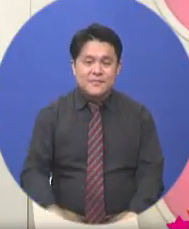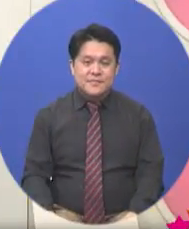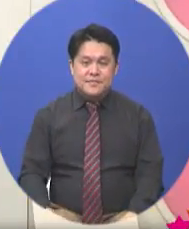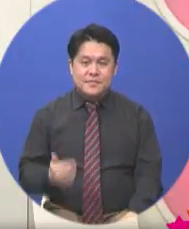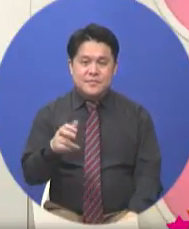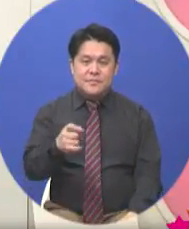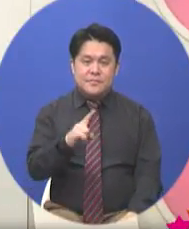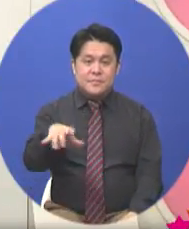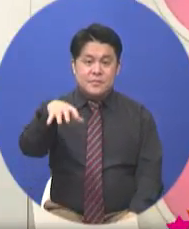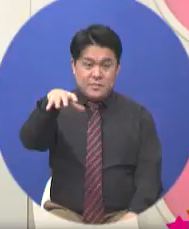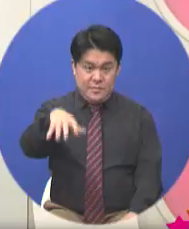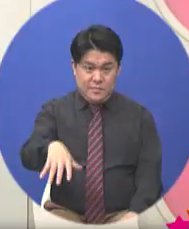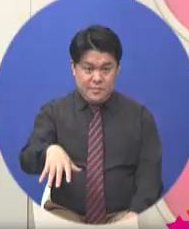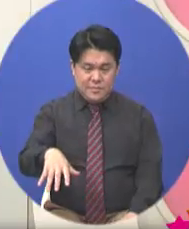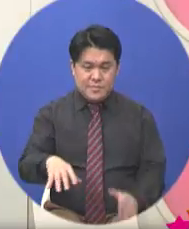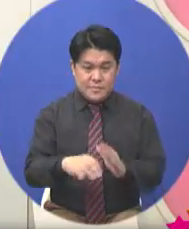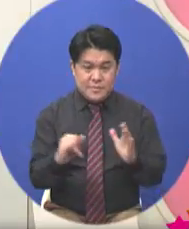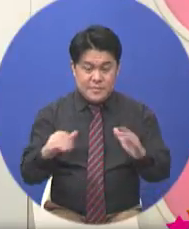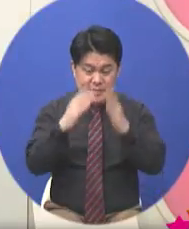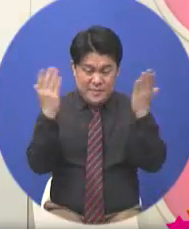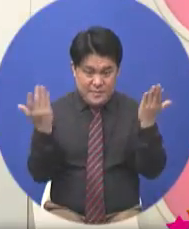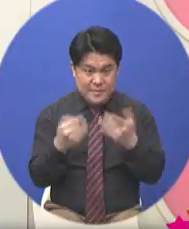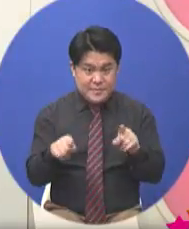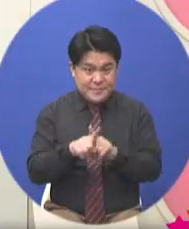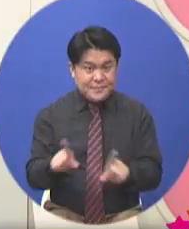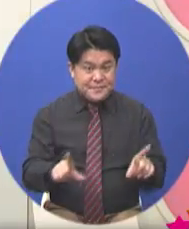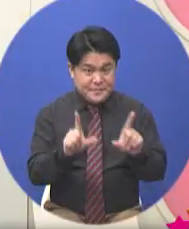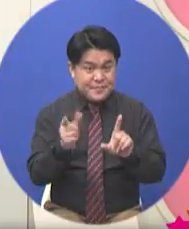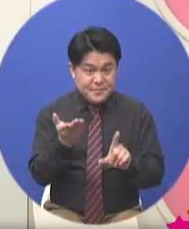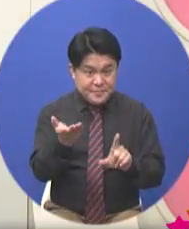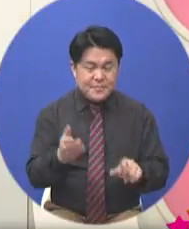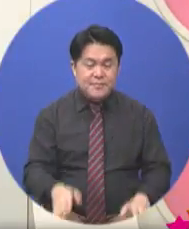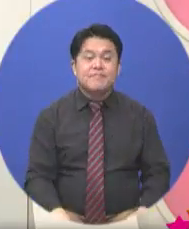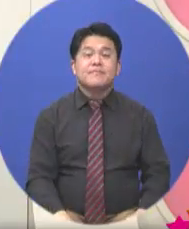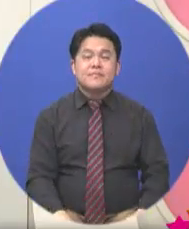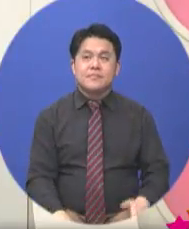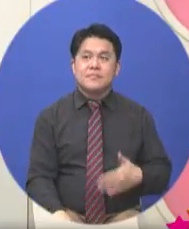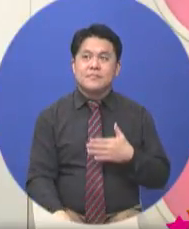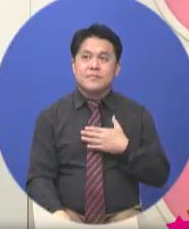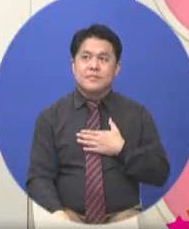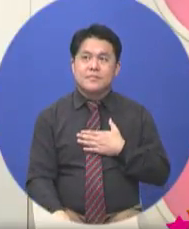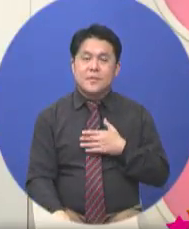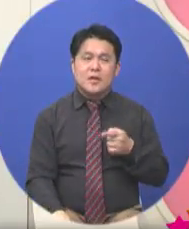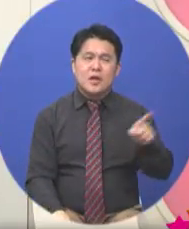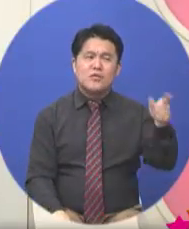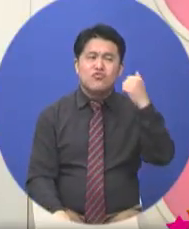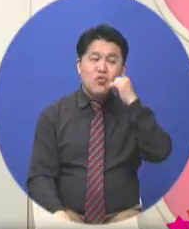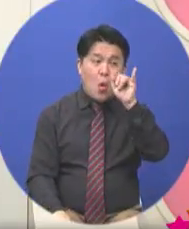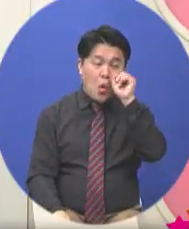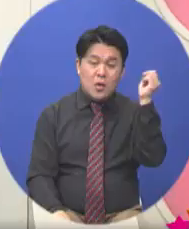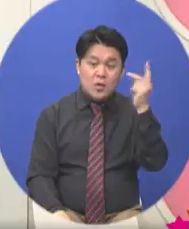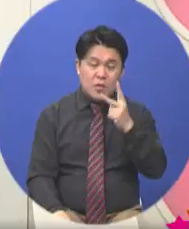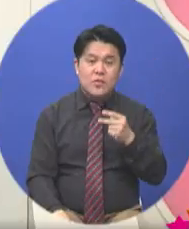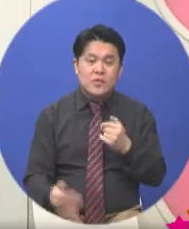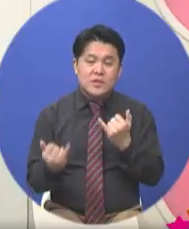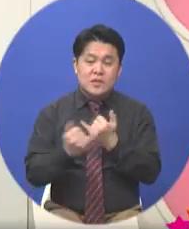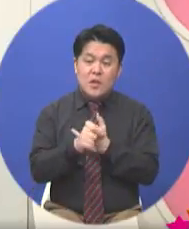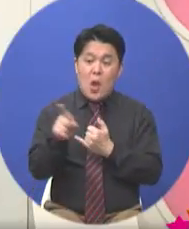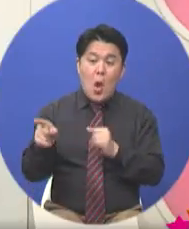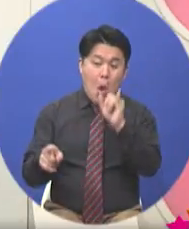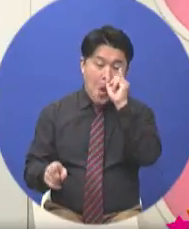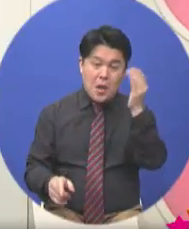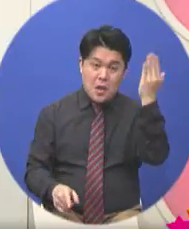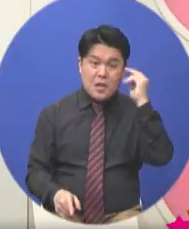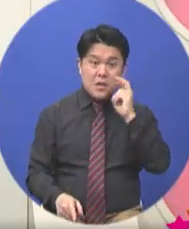남의 모든 그 식구분들이 다 같이 사시나요? 예, 나간 사람은 나가고, 네. 또 친인척도 있고, 저번에